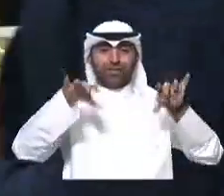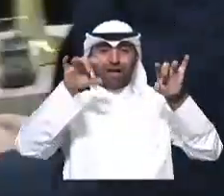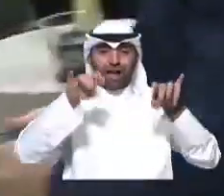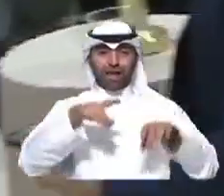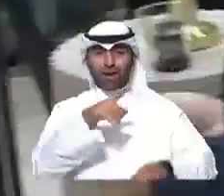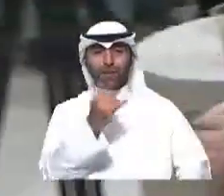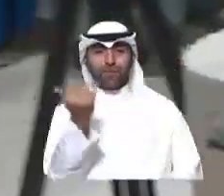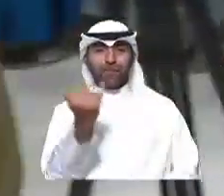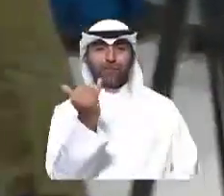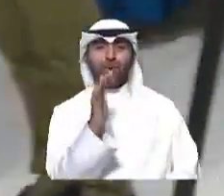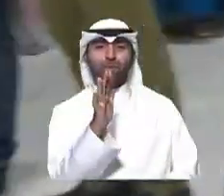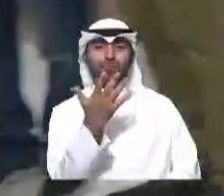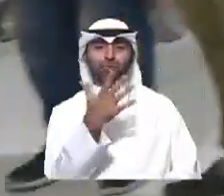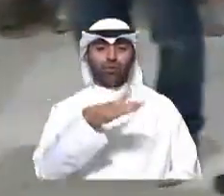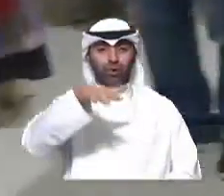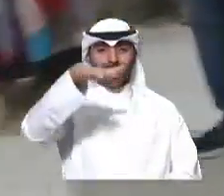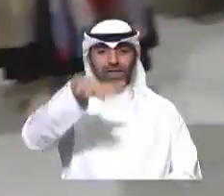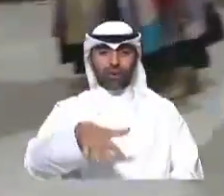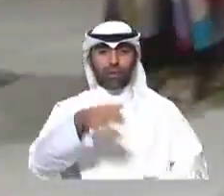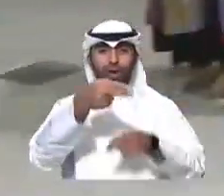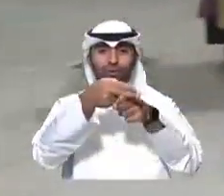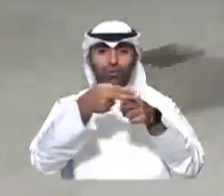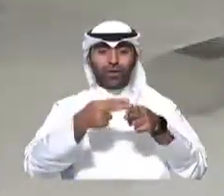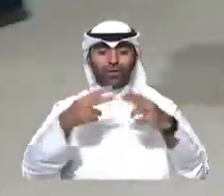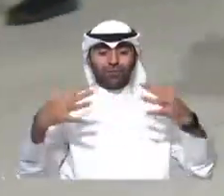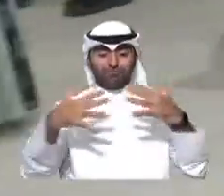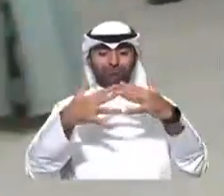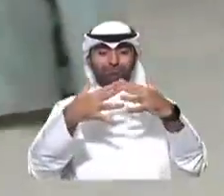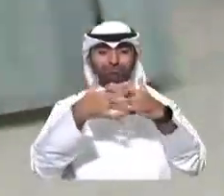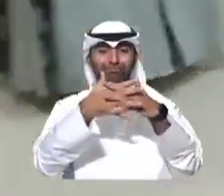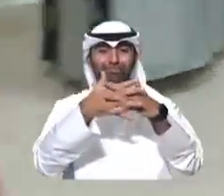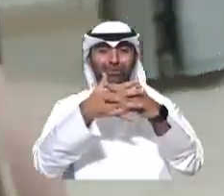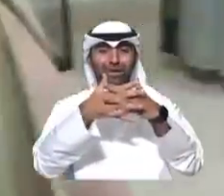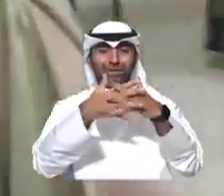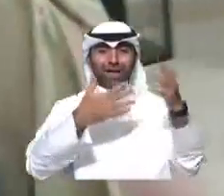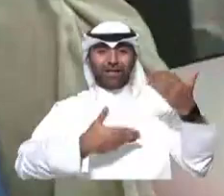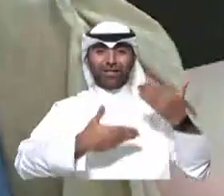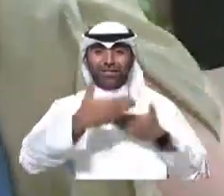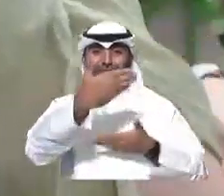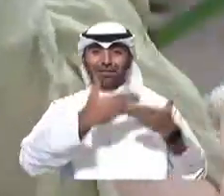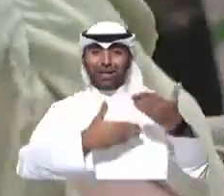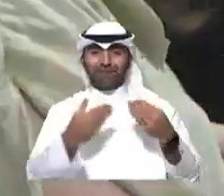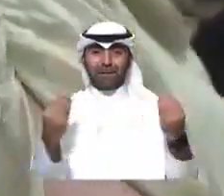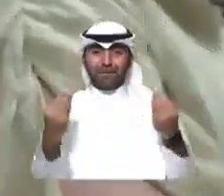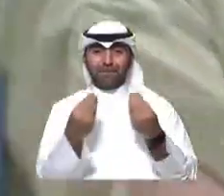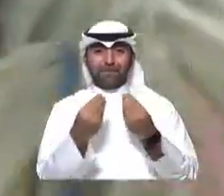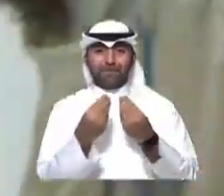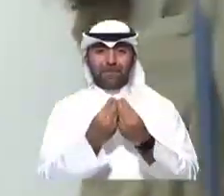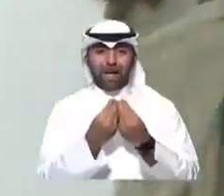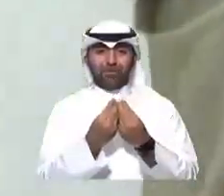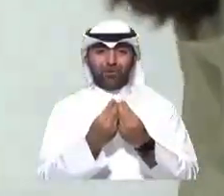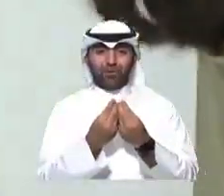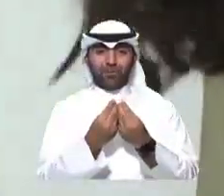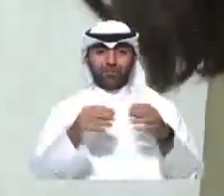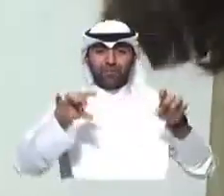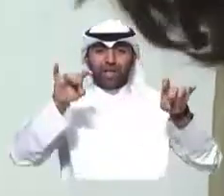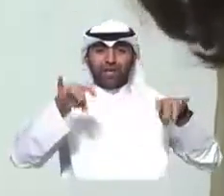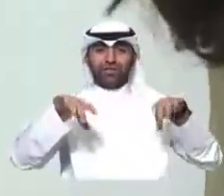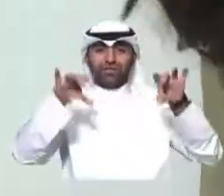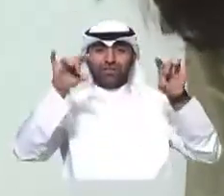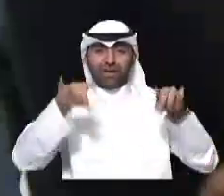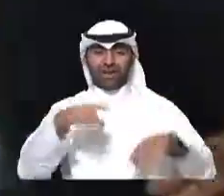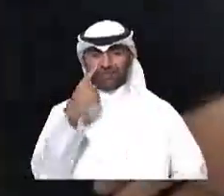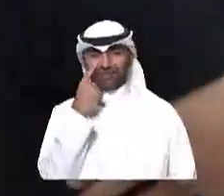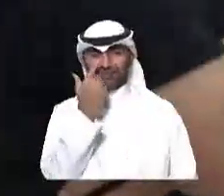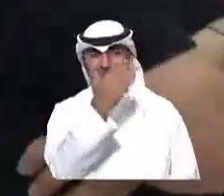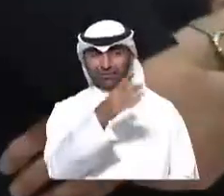السدو كمركز كرس نفسه للحفاظ على فنون المنسوجات الكويتية وإحيائها ولعرض الأعمال